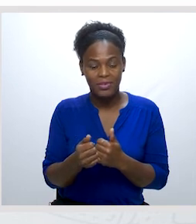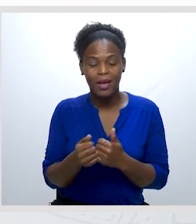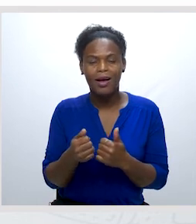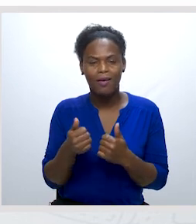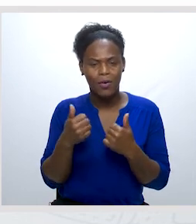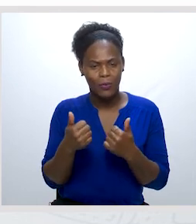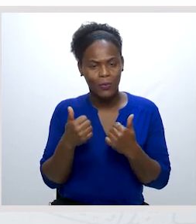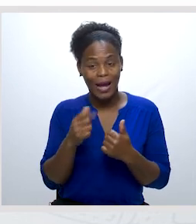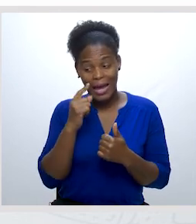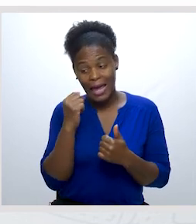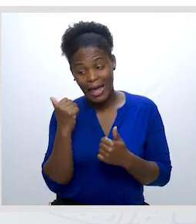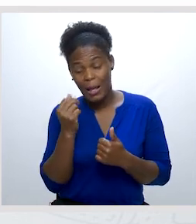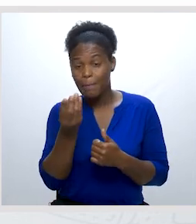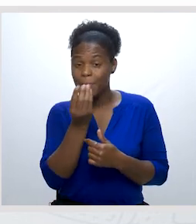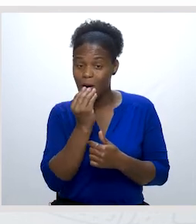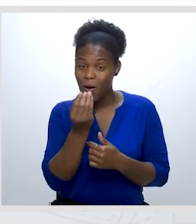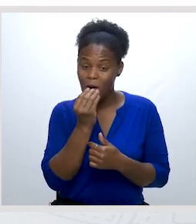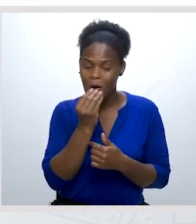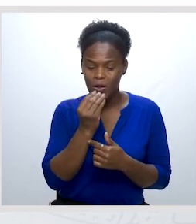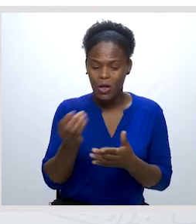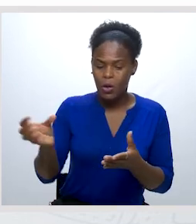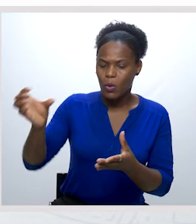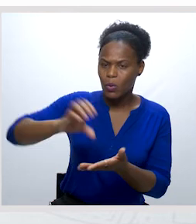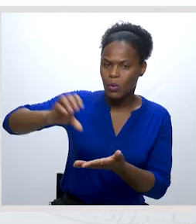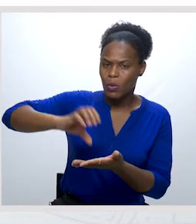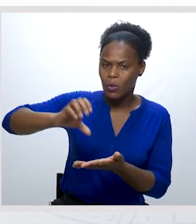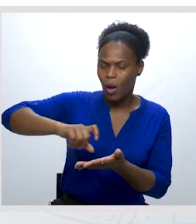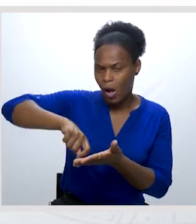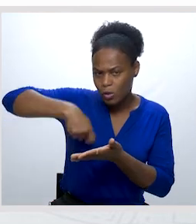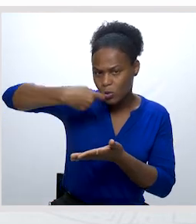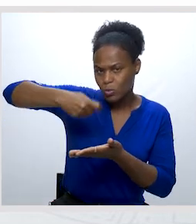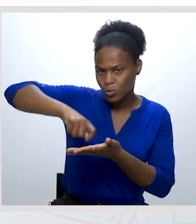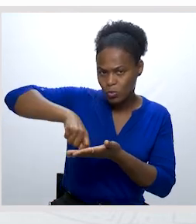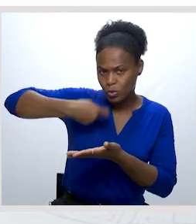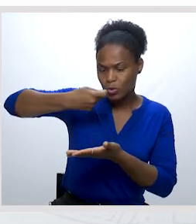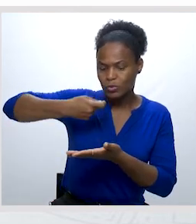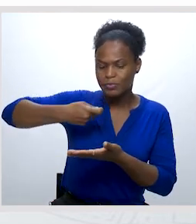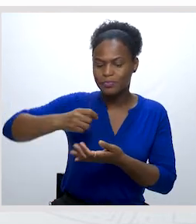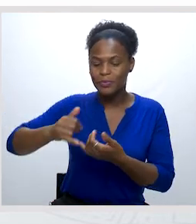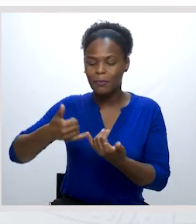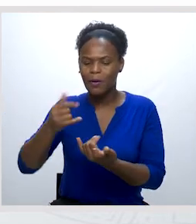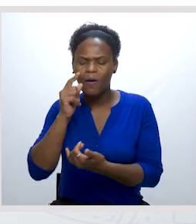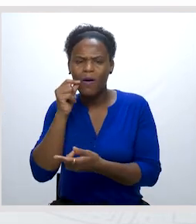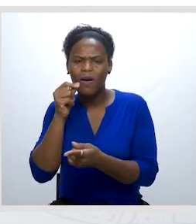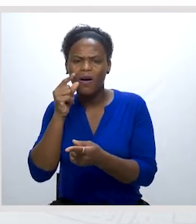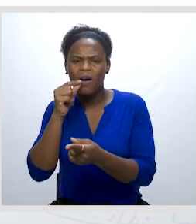voilà, il mange des céréales. Et ce garçon-ci, qu'est-ce qu'il...